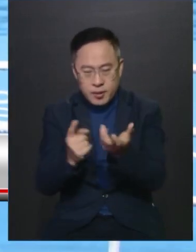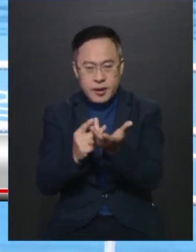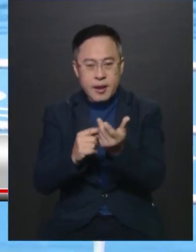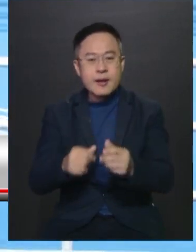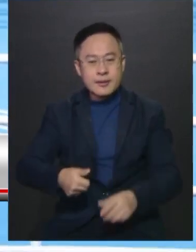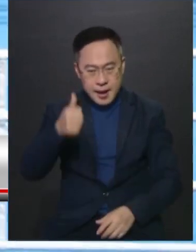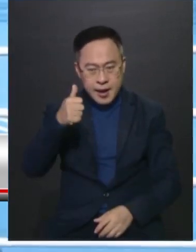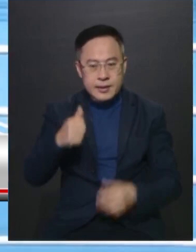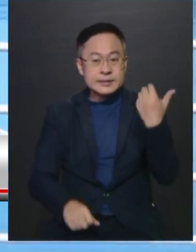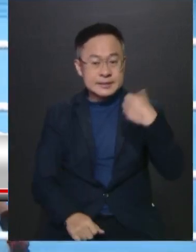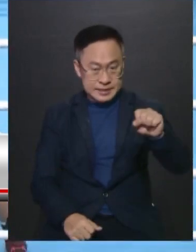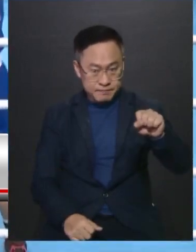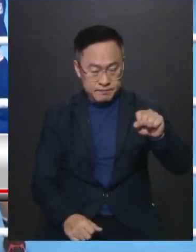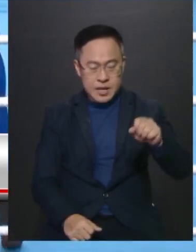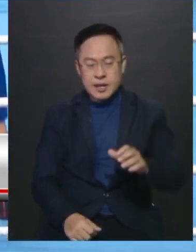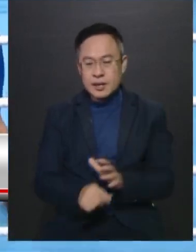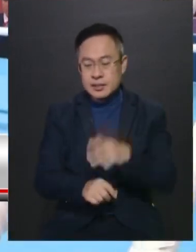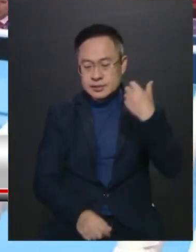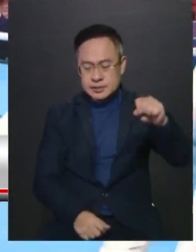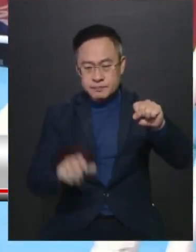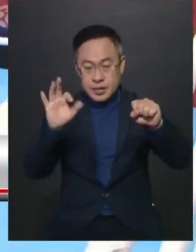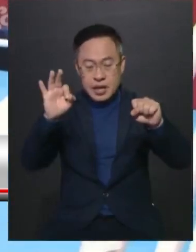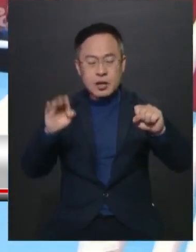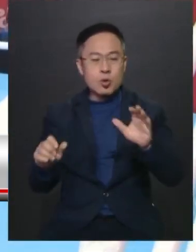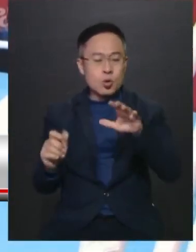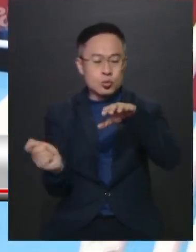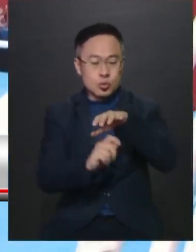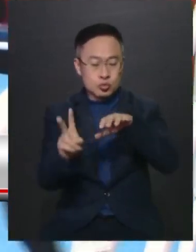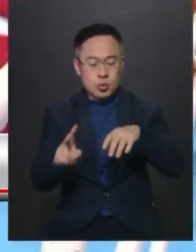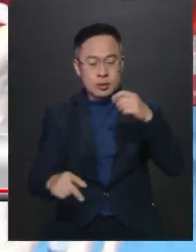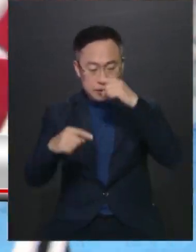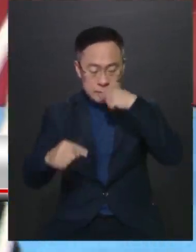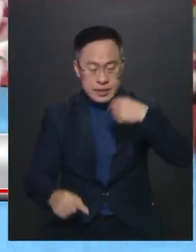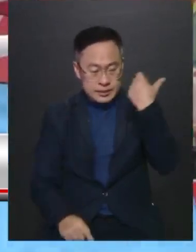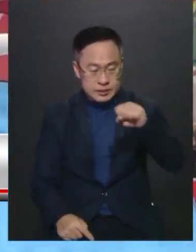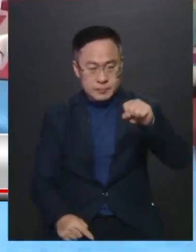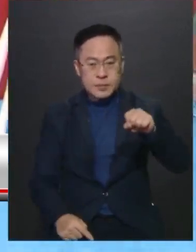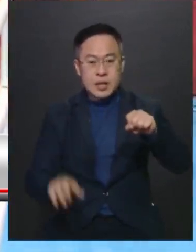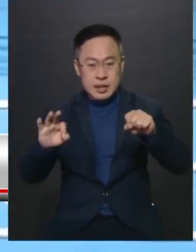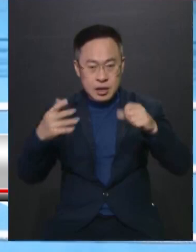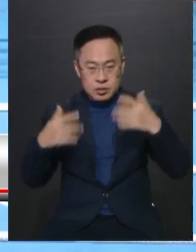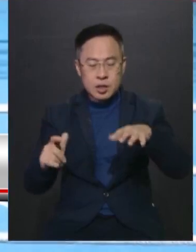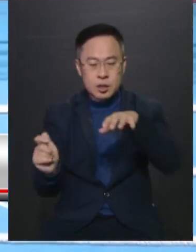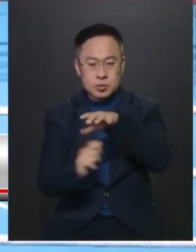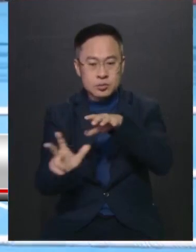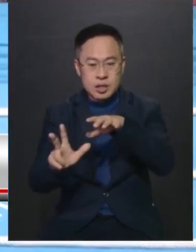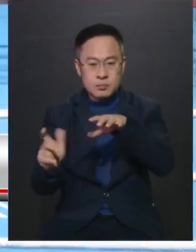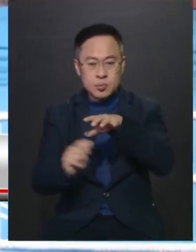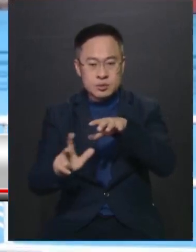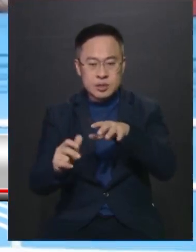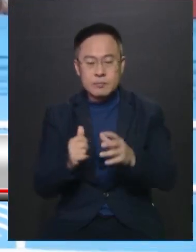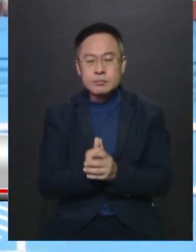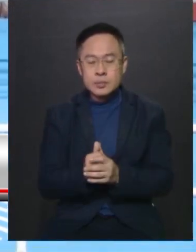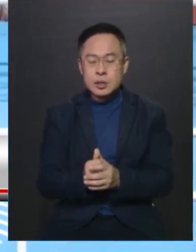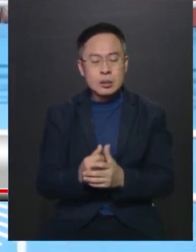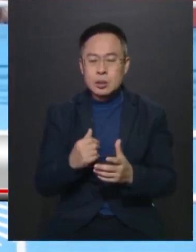ขึ้นนำไป10ต่อ9ทั้ง2ยกครับจนยกที่3เนี่ยนักชกทาจิกิสถานไม่ออกจากมุมนะฮะเรียกว่าถอดนวมถอด